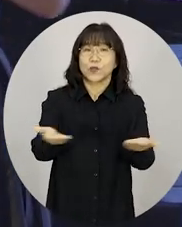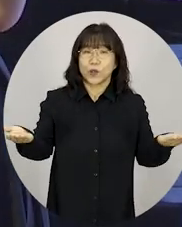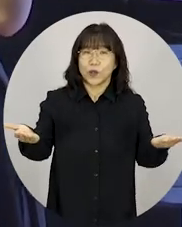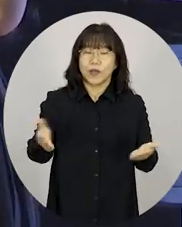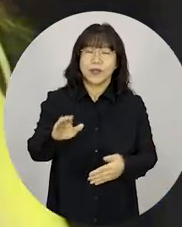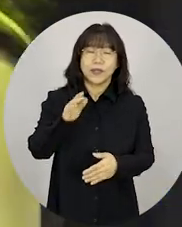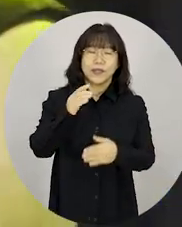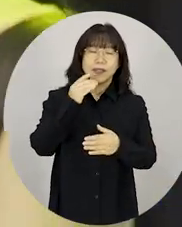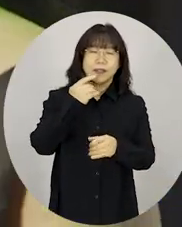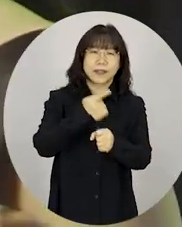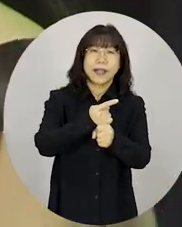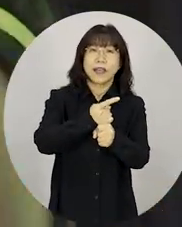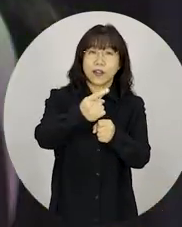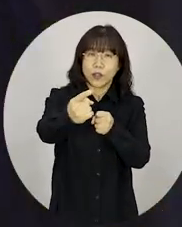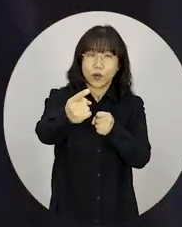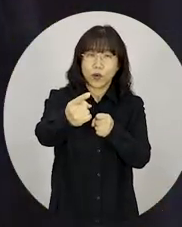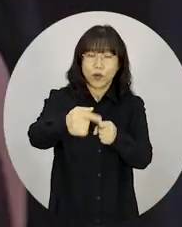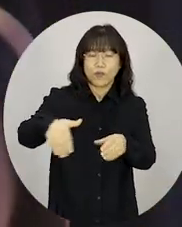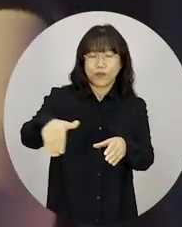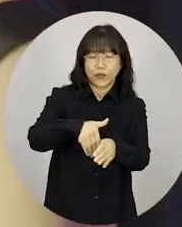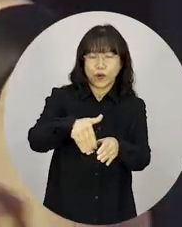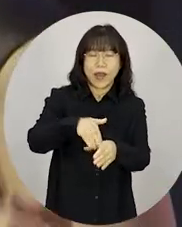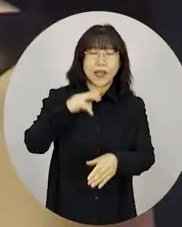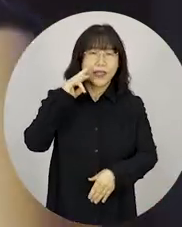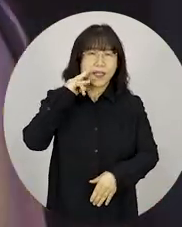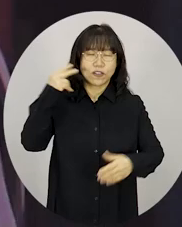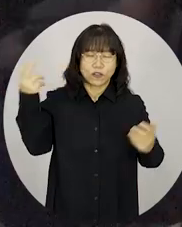선보였습니다. 강서구는 새해에도